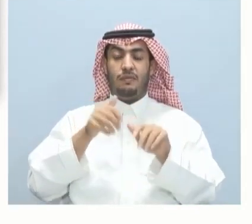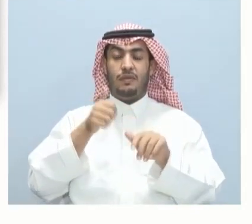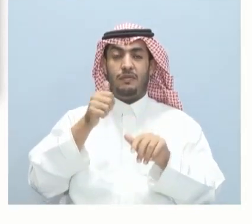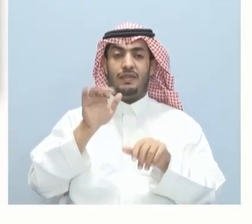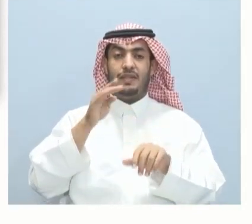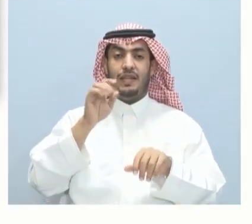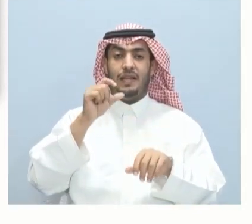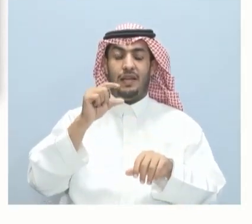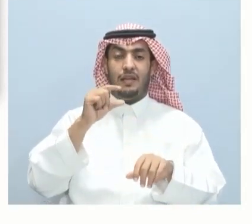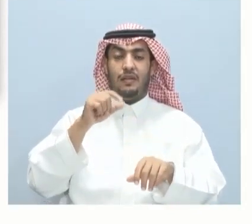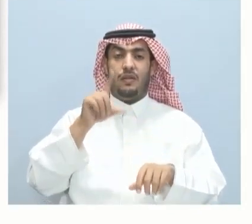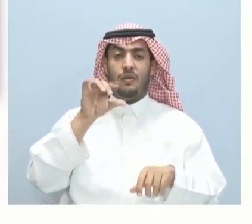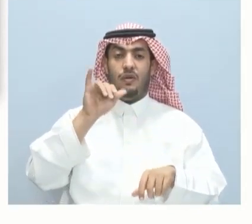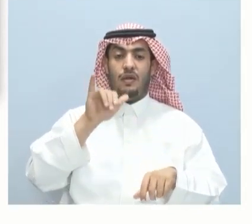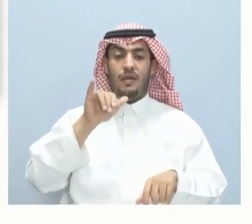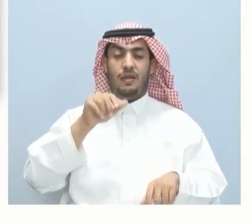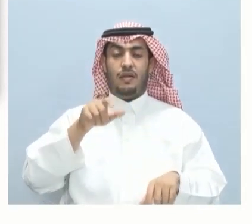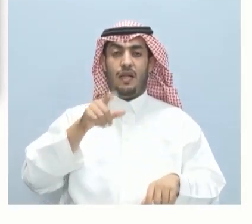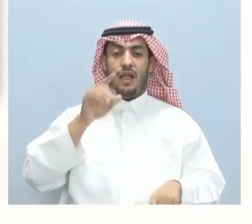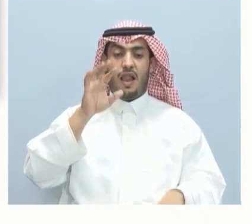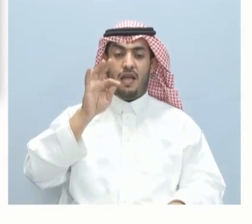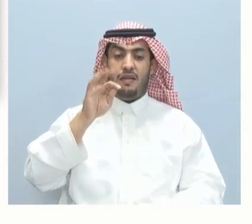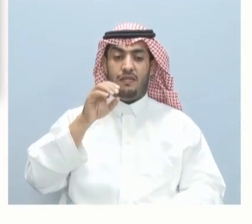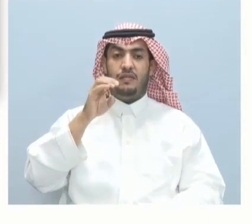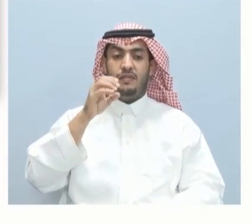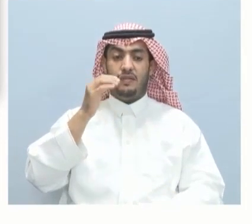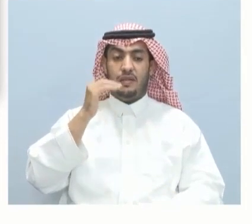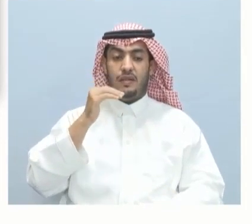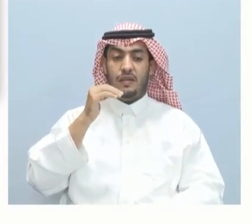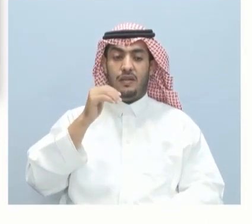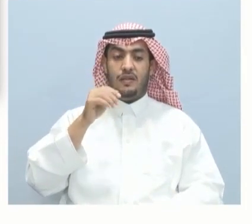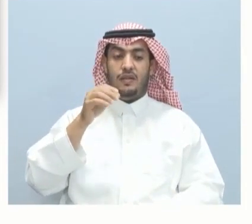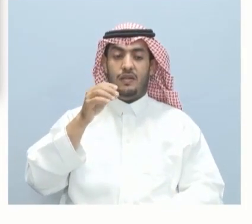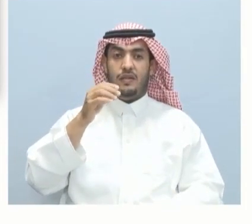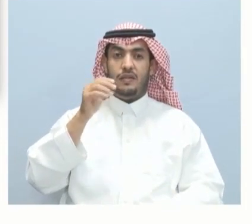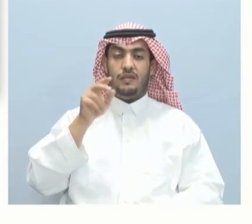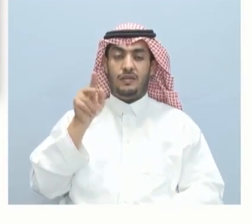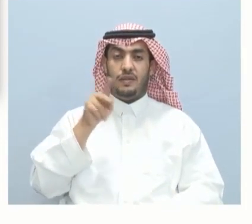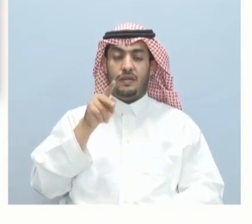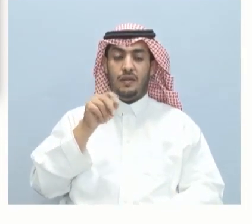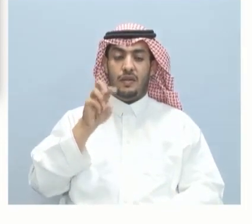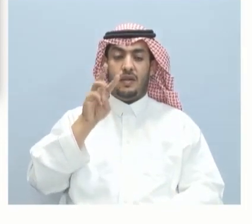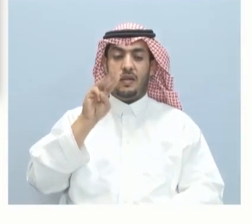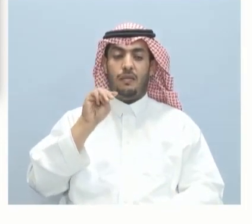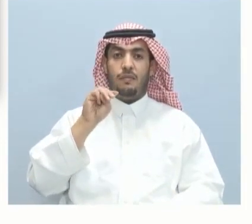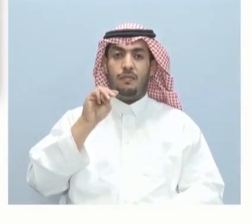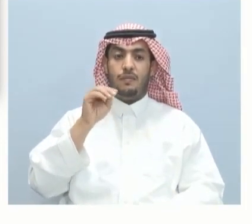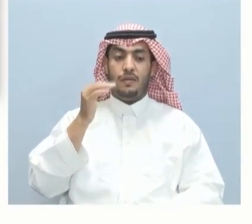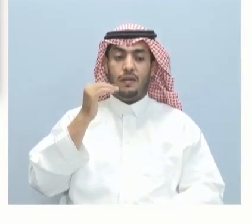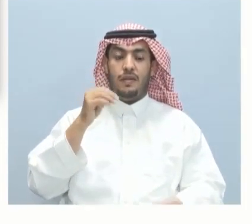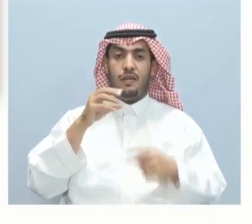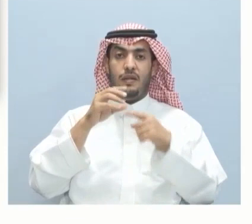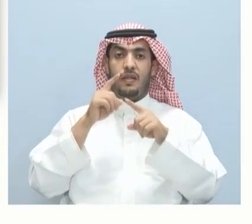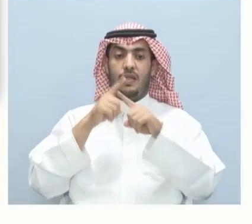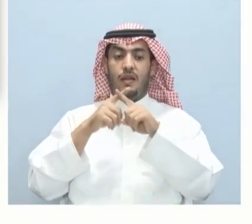سعيد ولؤي اعلم ان الاف جي تساوي ماذا ام الكتله مضروبه